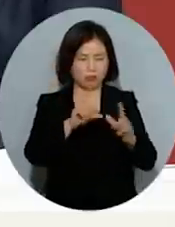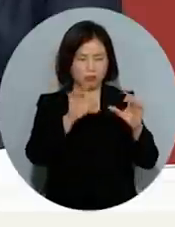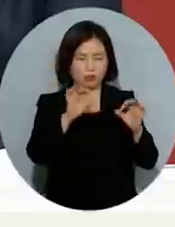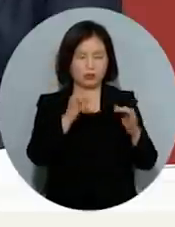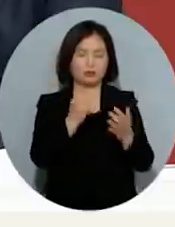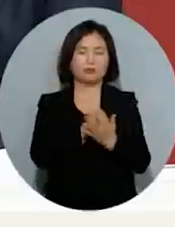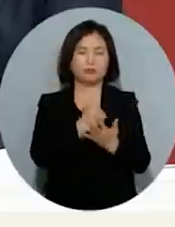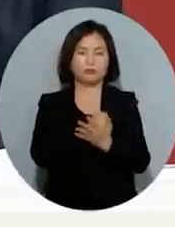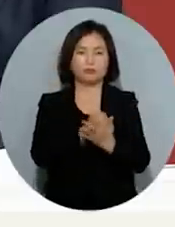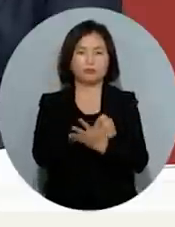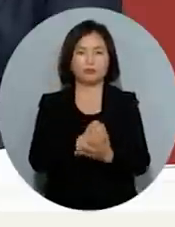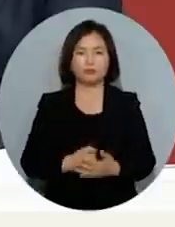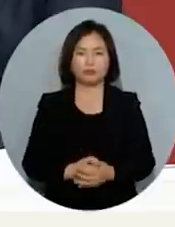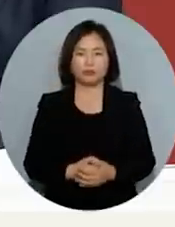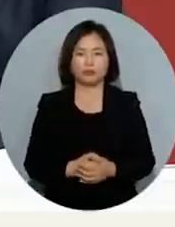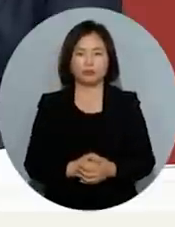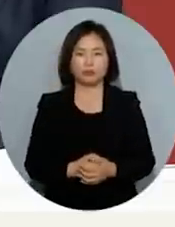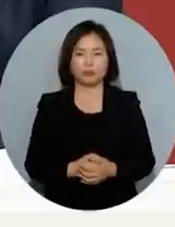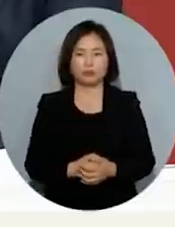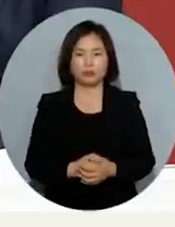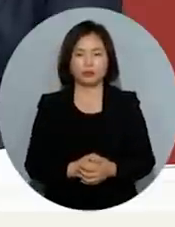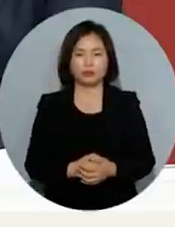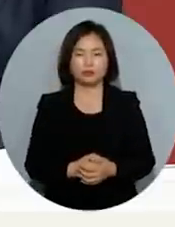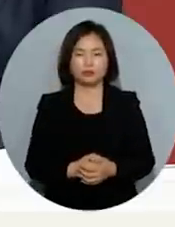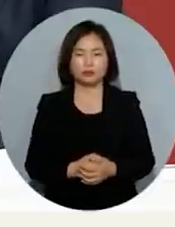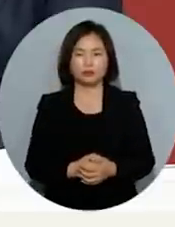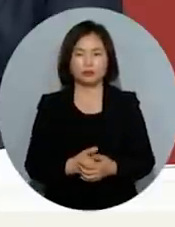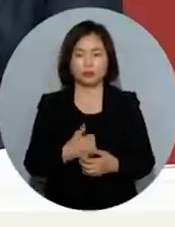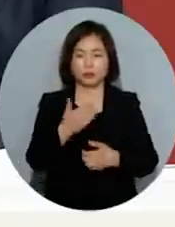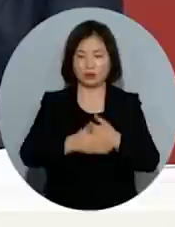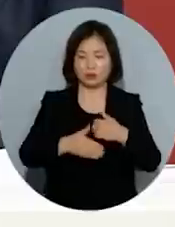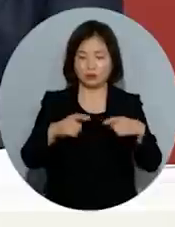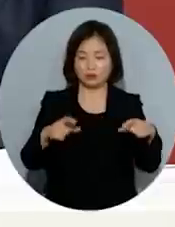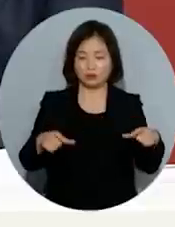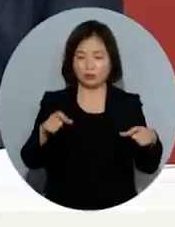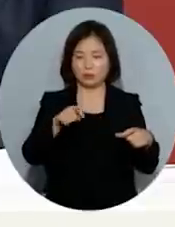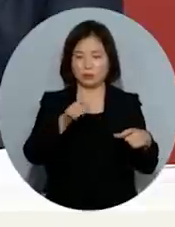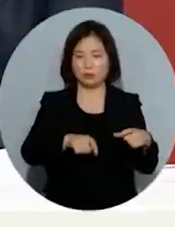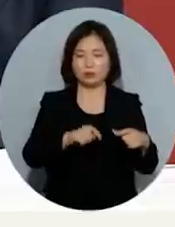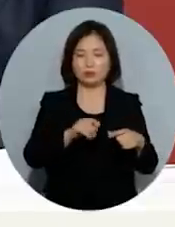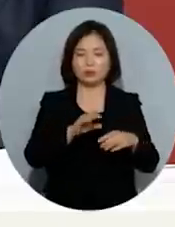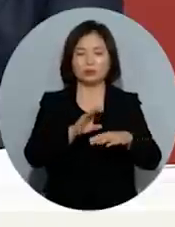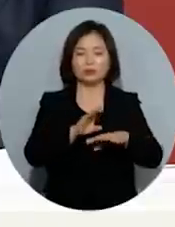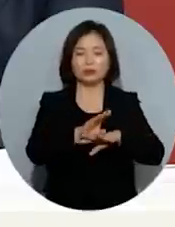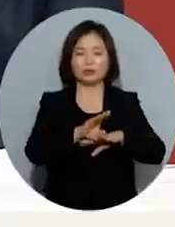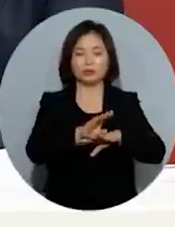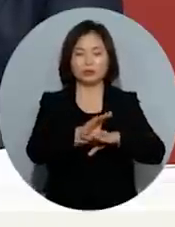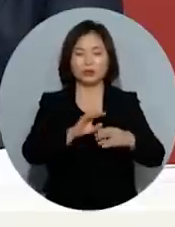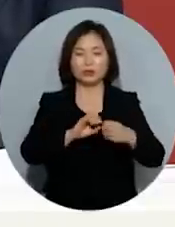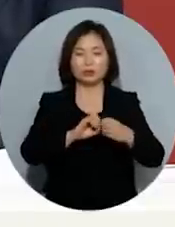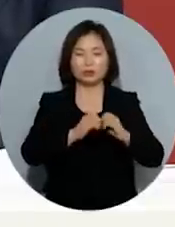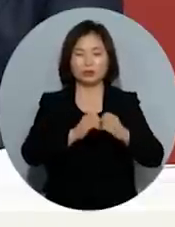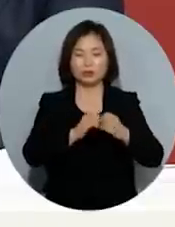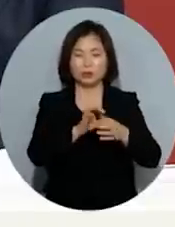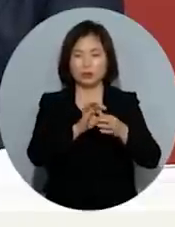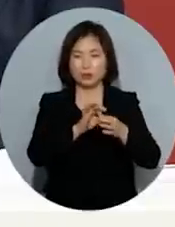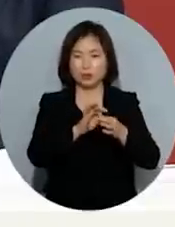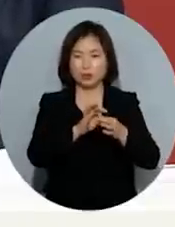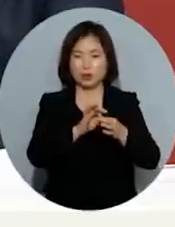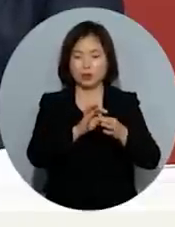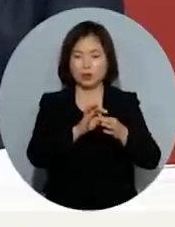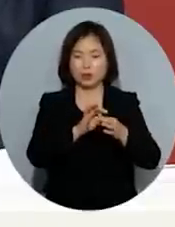안타까운데, 저는 일단 대구가 여기 자동차 납품에 관련된 이런